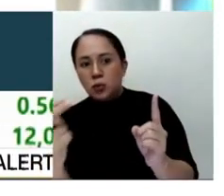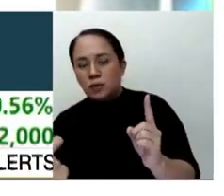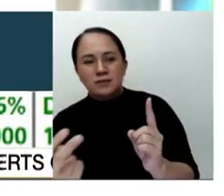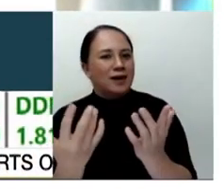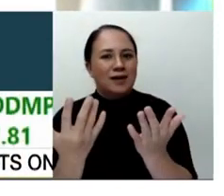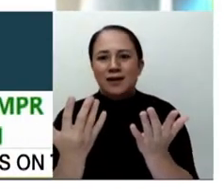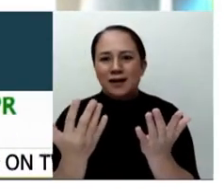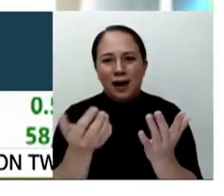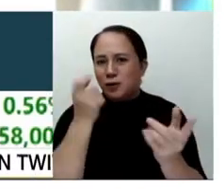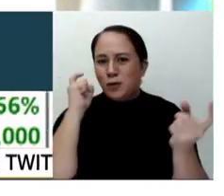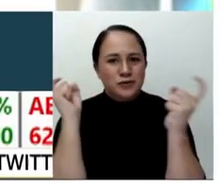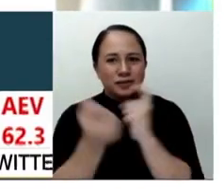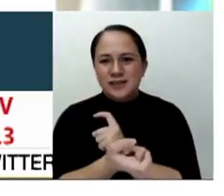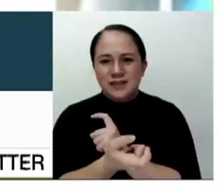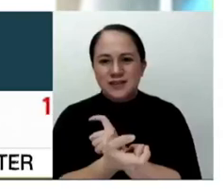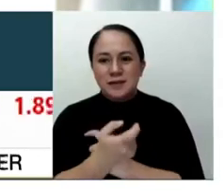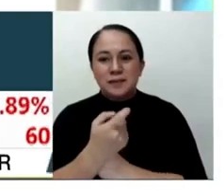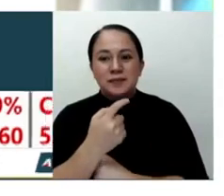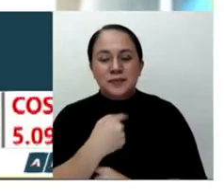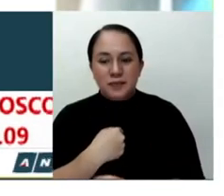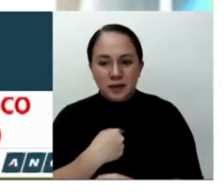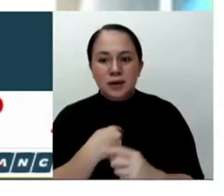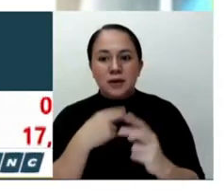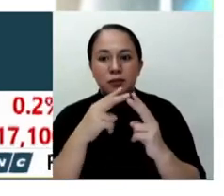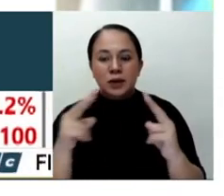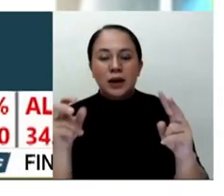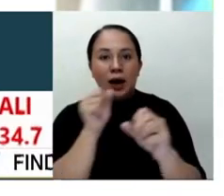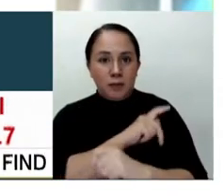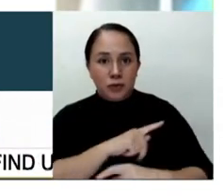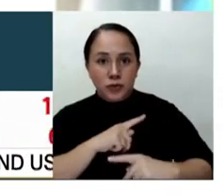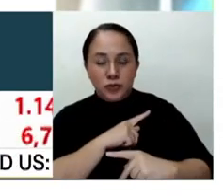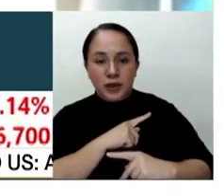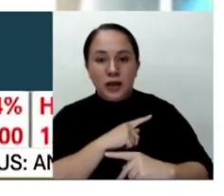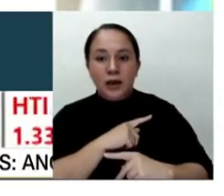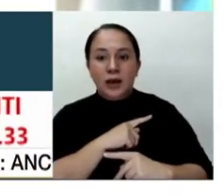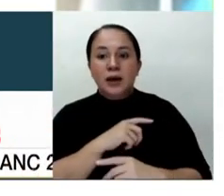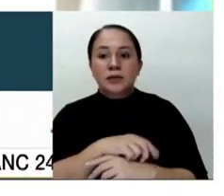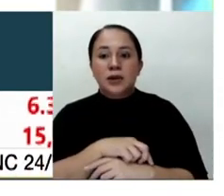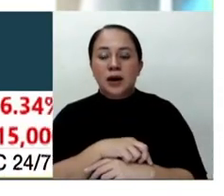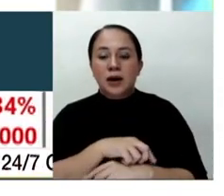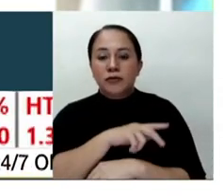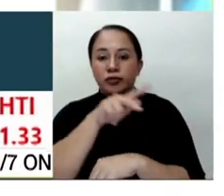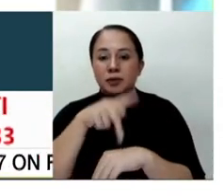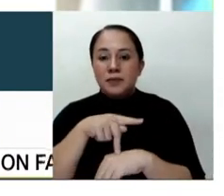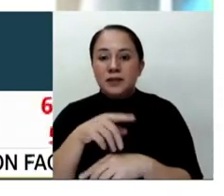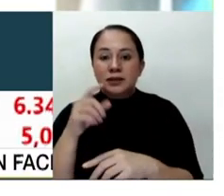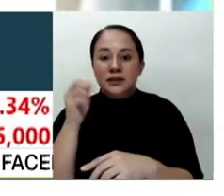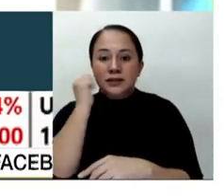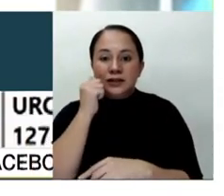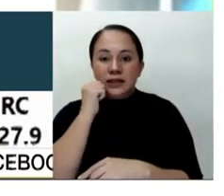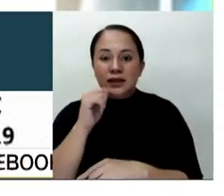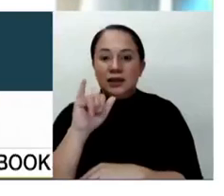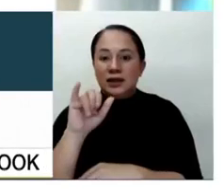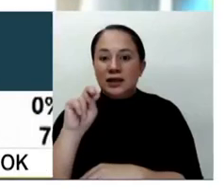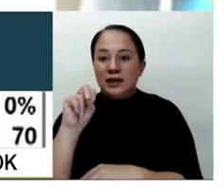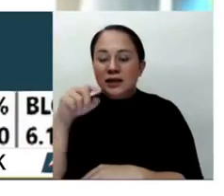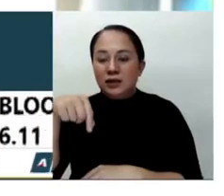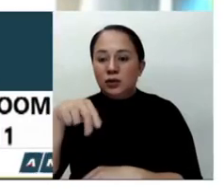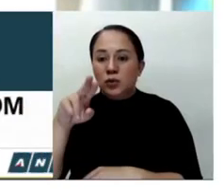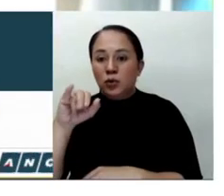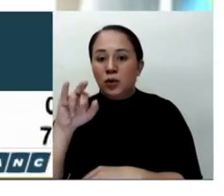Mm-hmm. Kaya ako, I'm very appreciative of the Philippine Daily Inquirer. Kaya natras ko yung demanda against them, yung